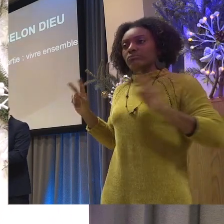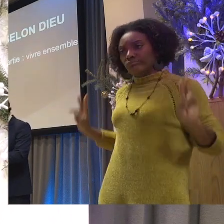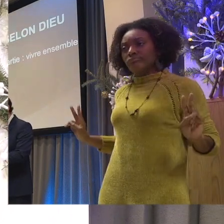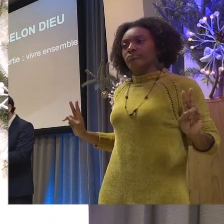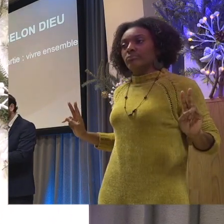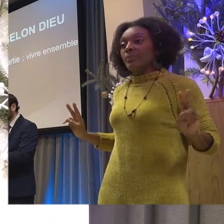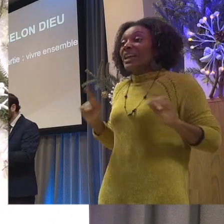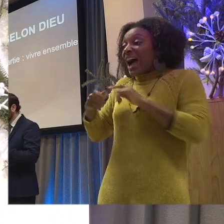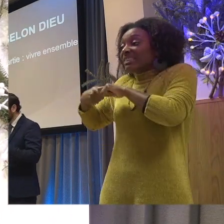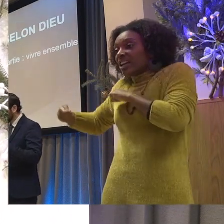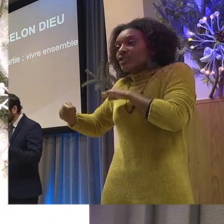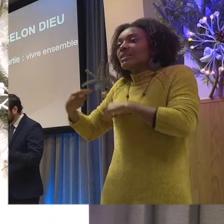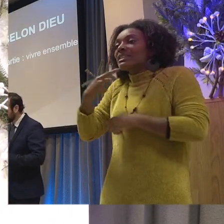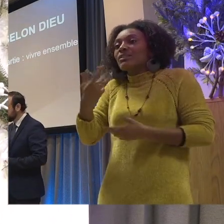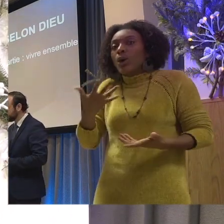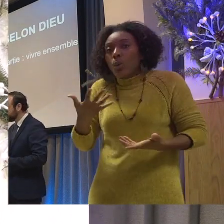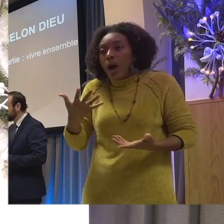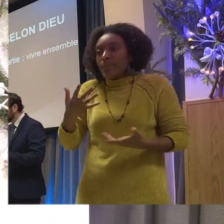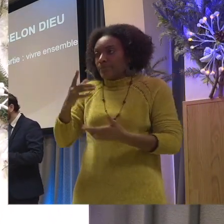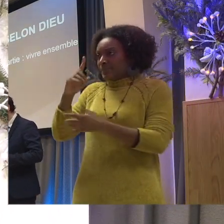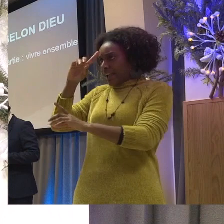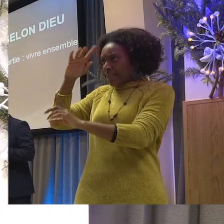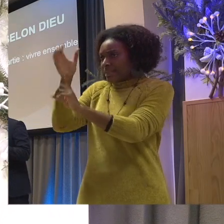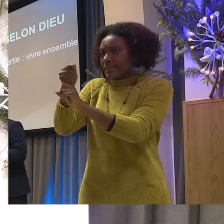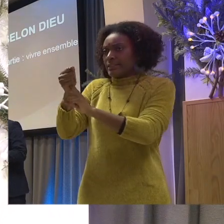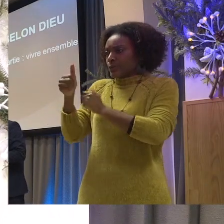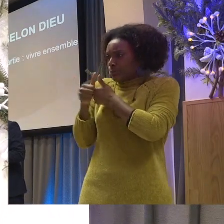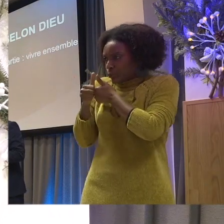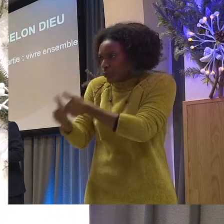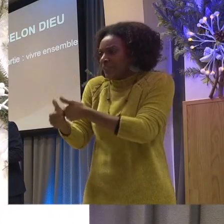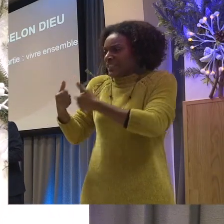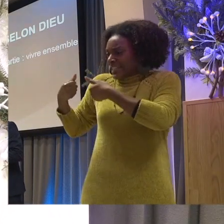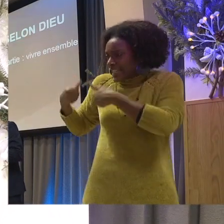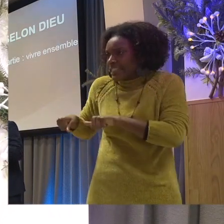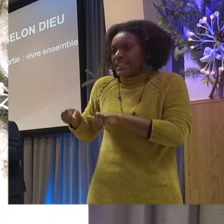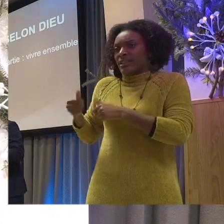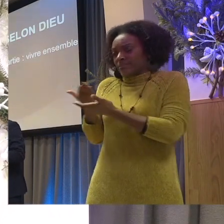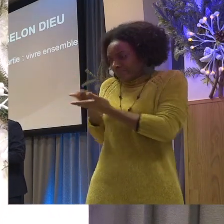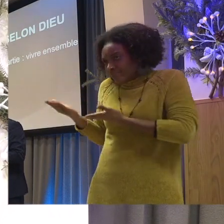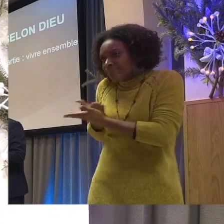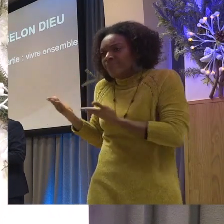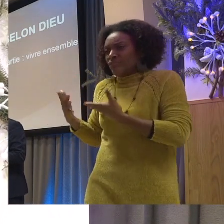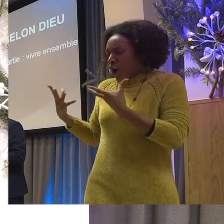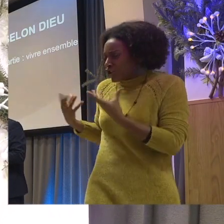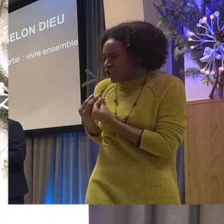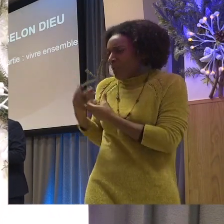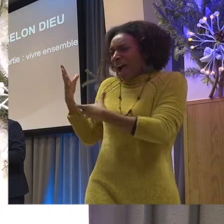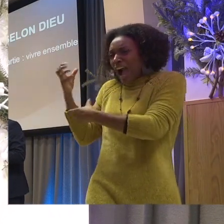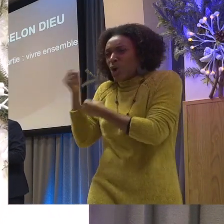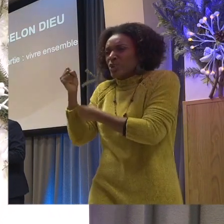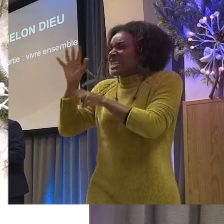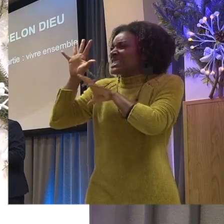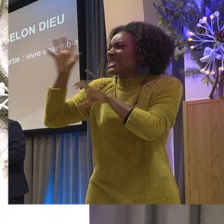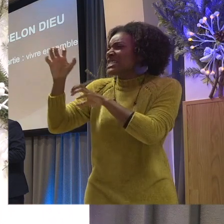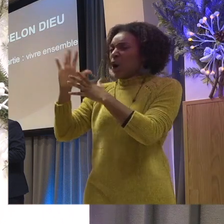s'attacher signifie atteindre, poursuivre, rester, se livrer, tenir ensemble, s'accrocher,